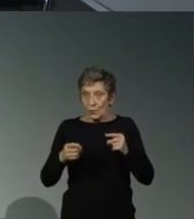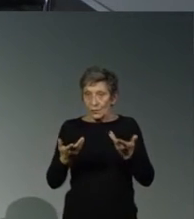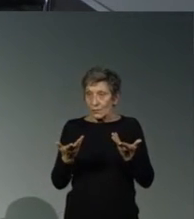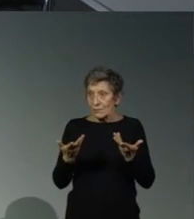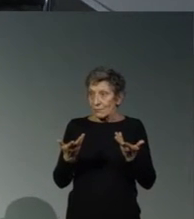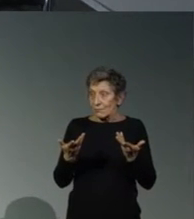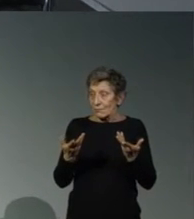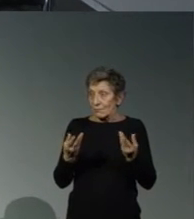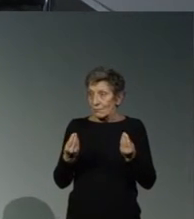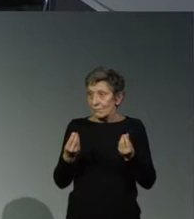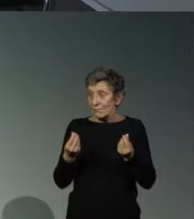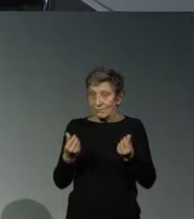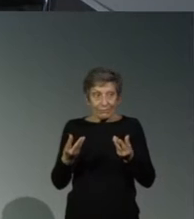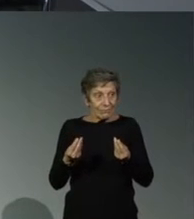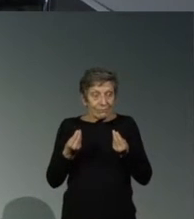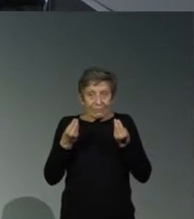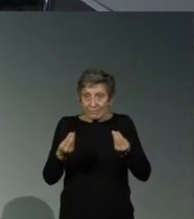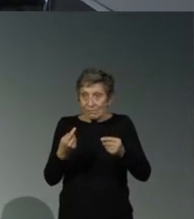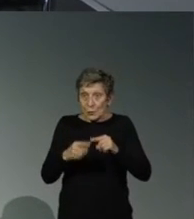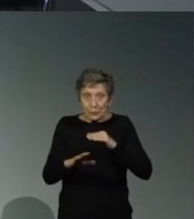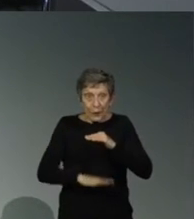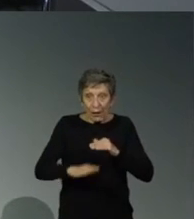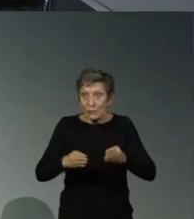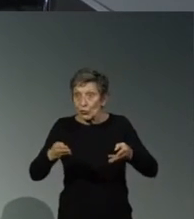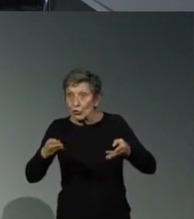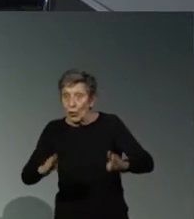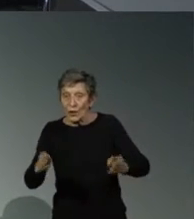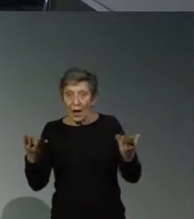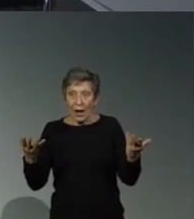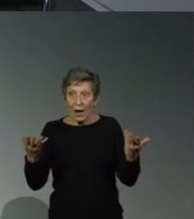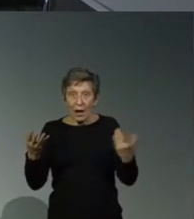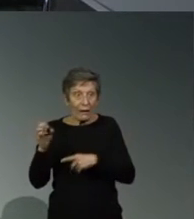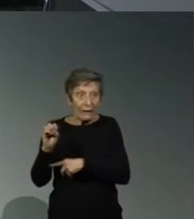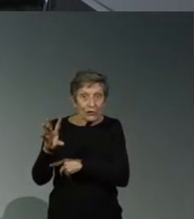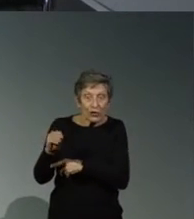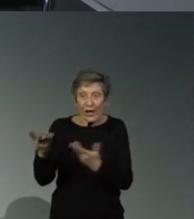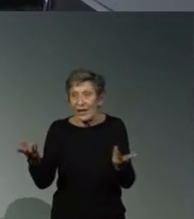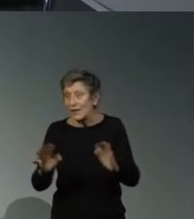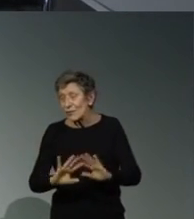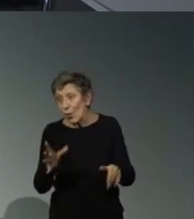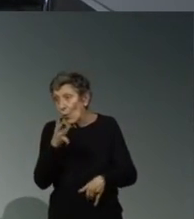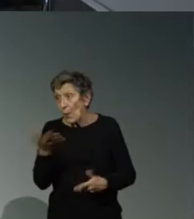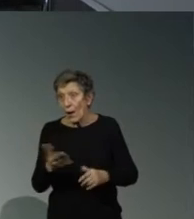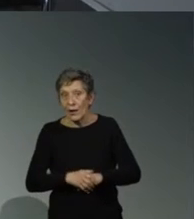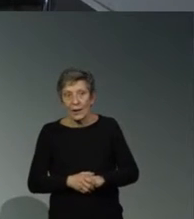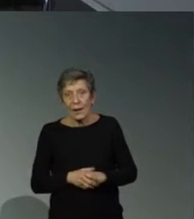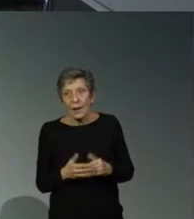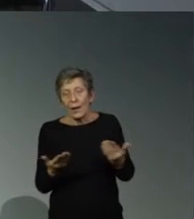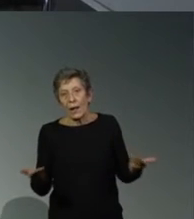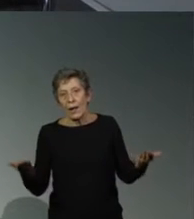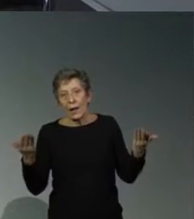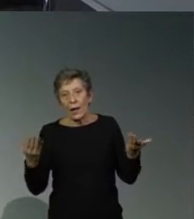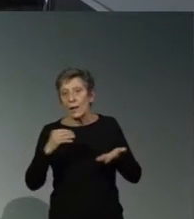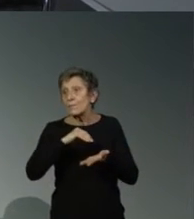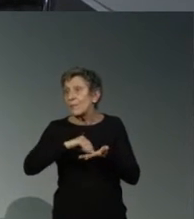statistiquement le plus commun. Quoi. Vous savez, c'est du standard et finalement, c'est du gros cliché en permanence. Non, on peut pas. Et de toute façon, écrire,